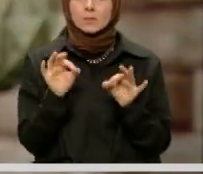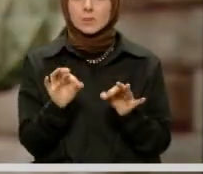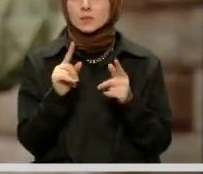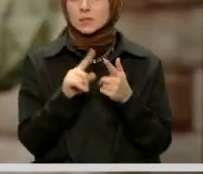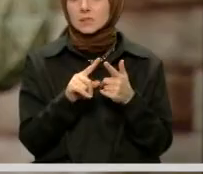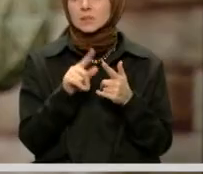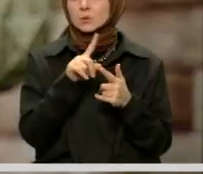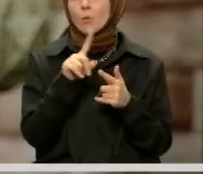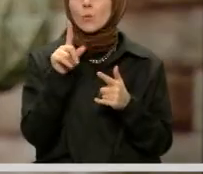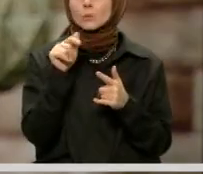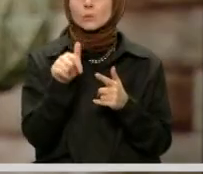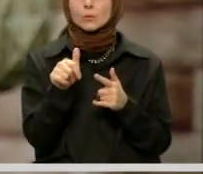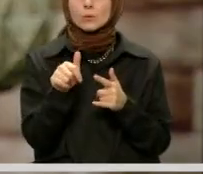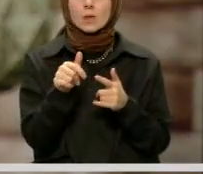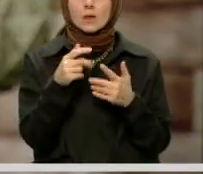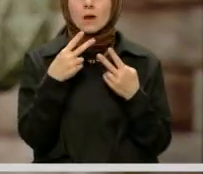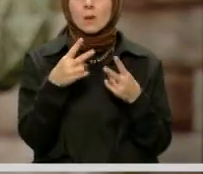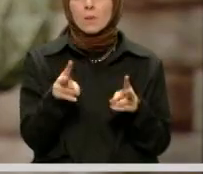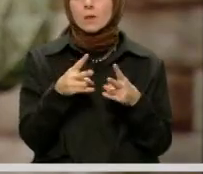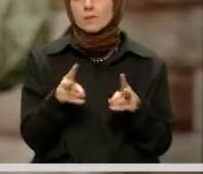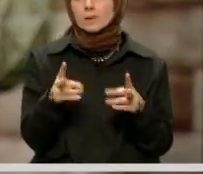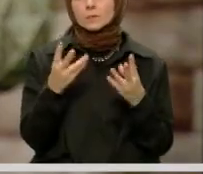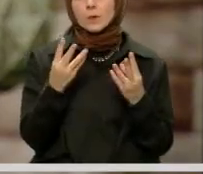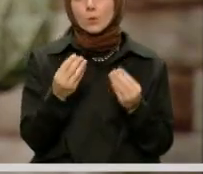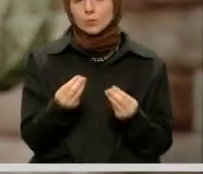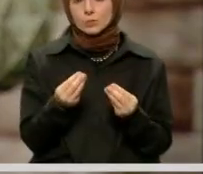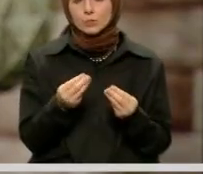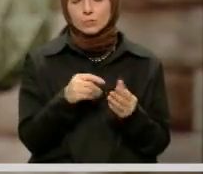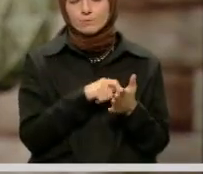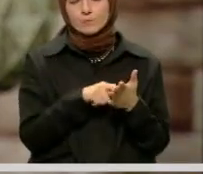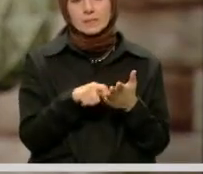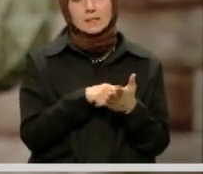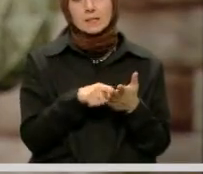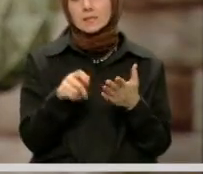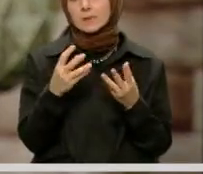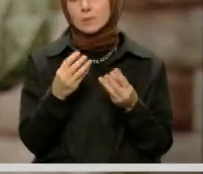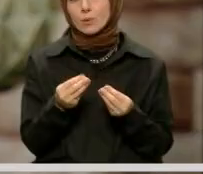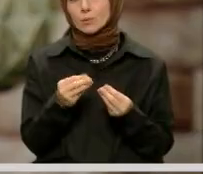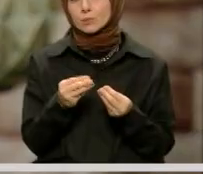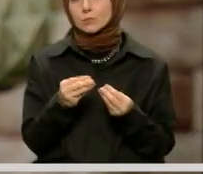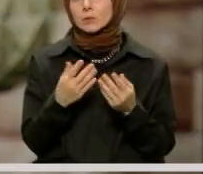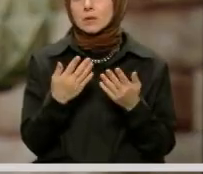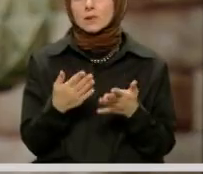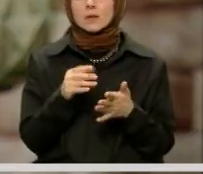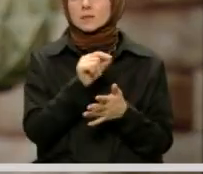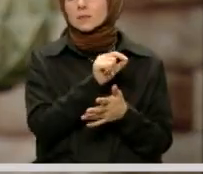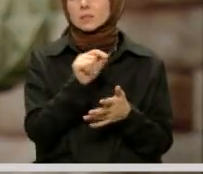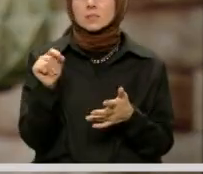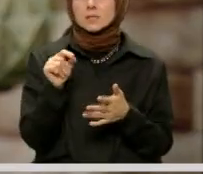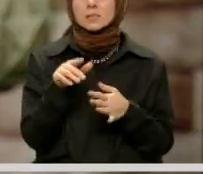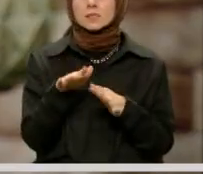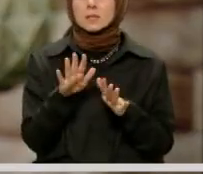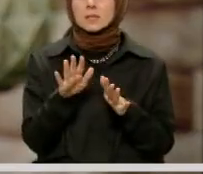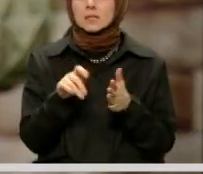İkinci 10 günde mağfiret silgiyle silinir. Yani artık çizgi çekmek yetmez.